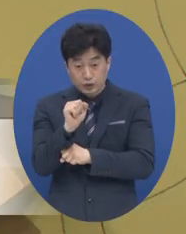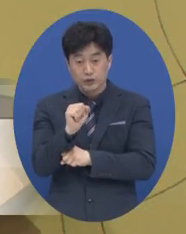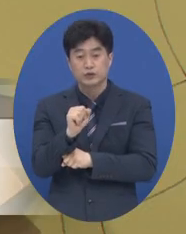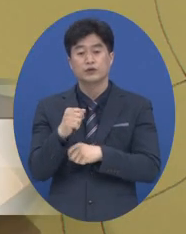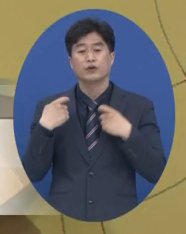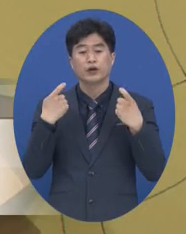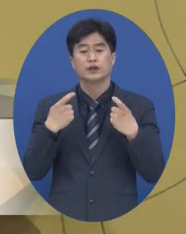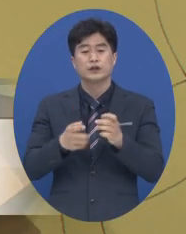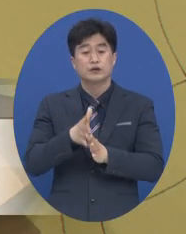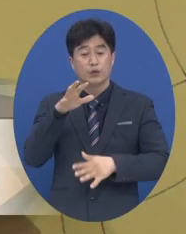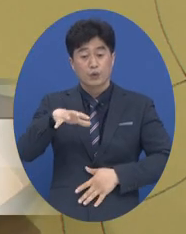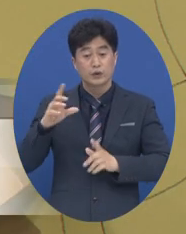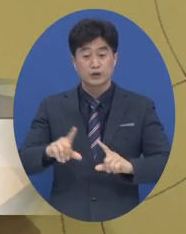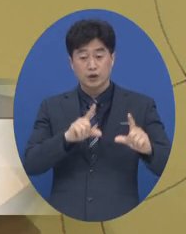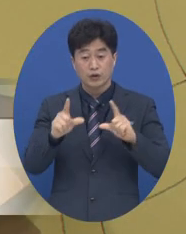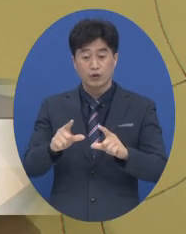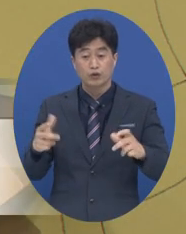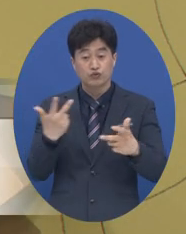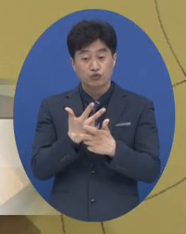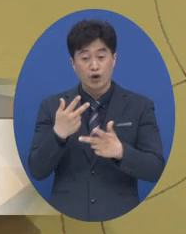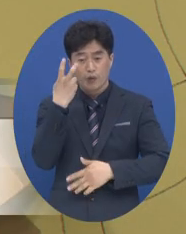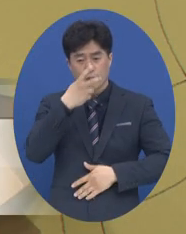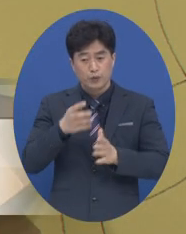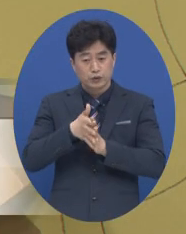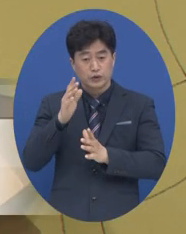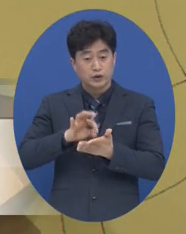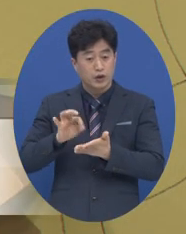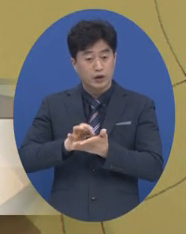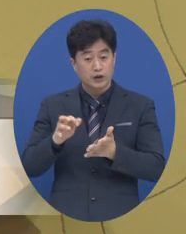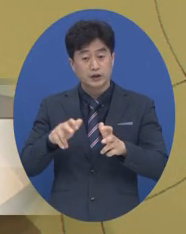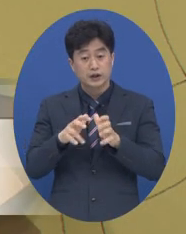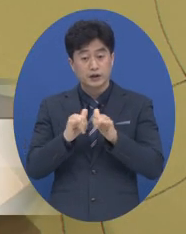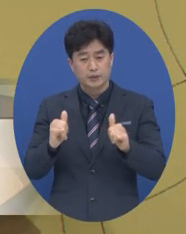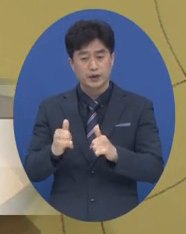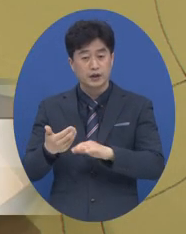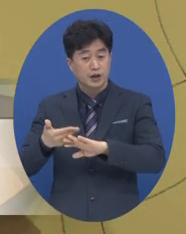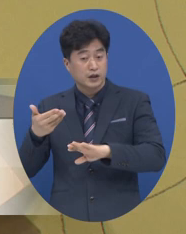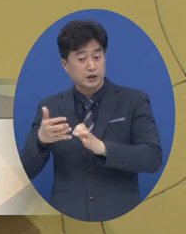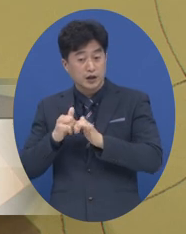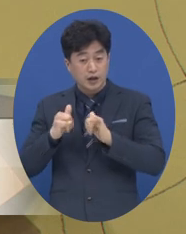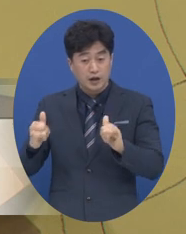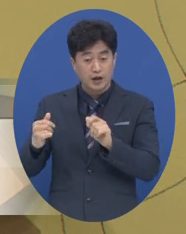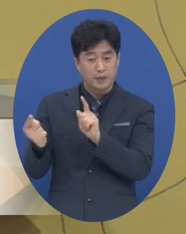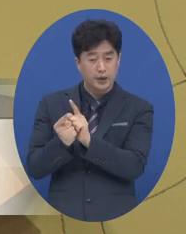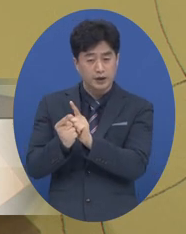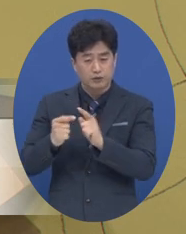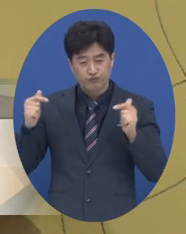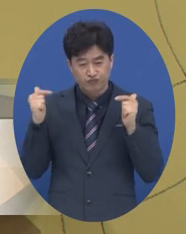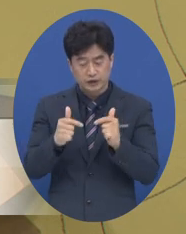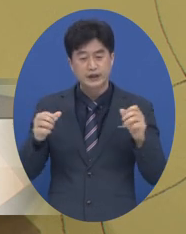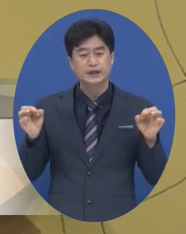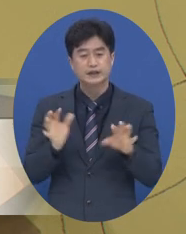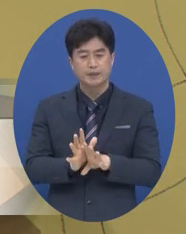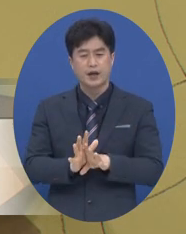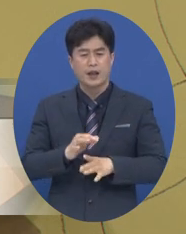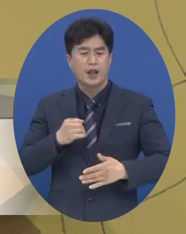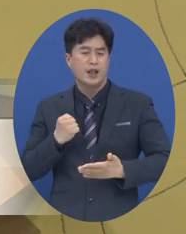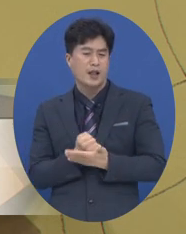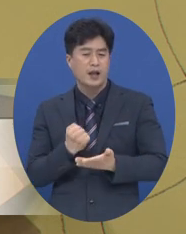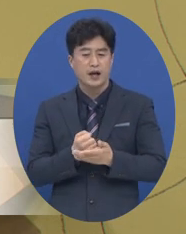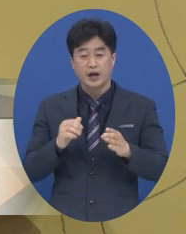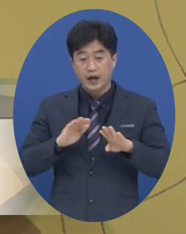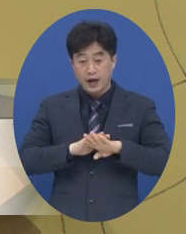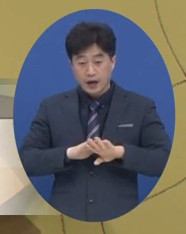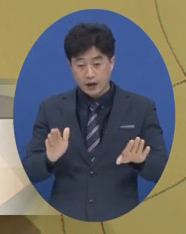시설에 거주하거나 주간보호시설을 이용하는 장애인분들에게 외부인과의 접촉을 최소화하면서도 잠시나마